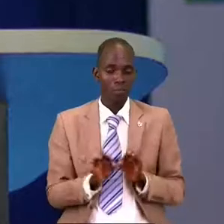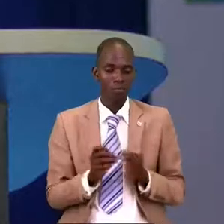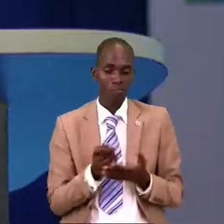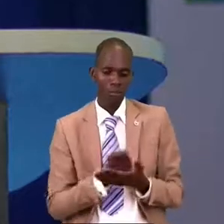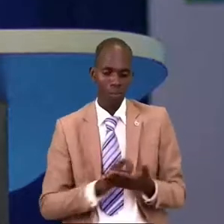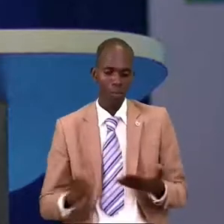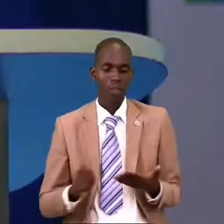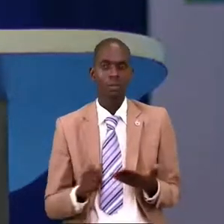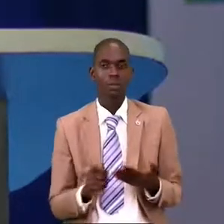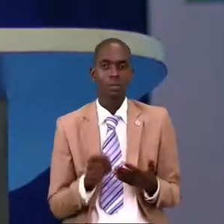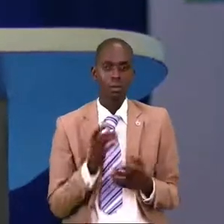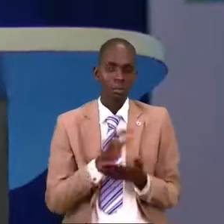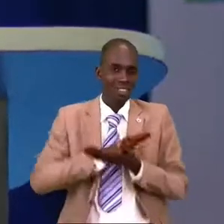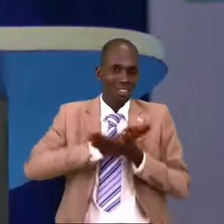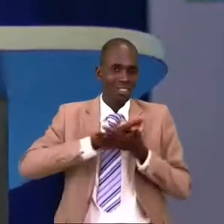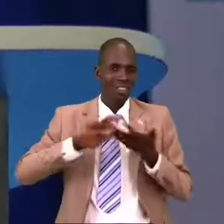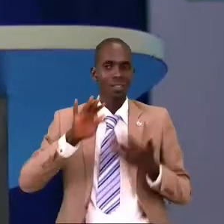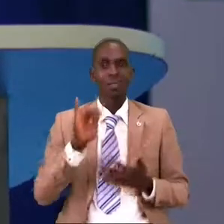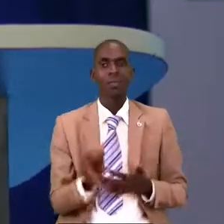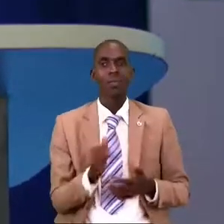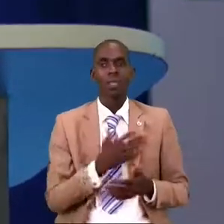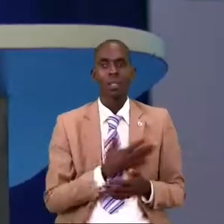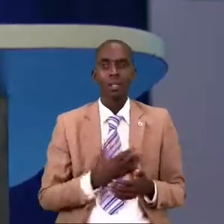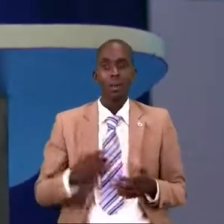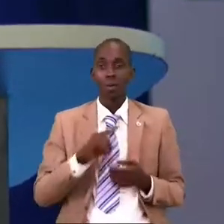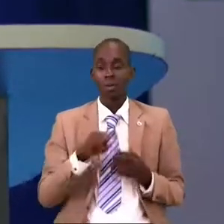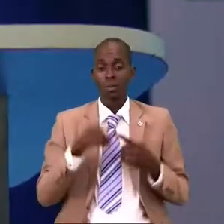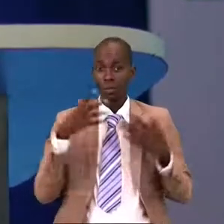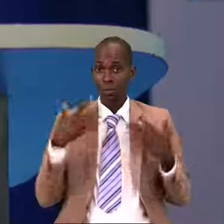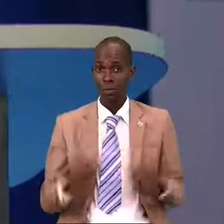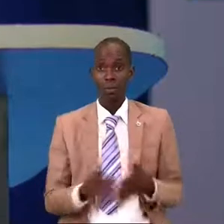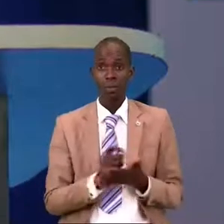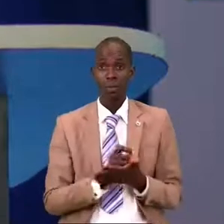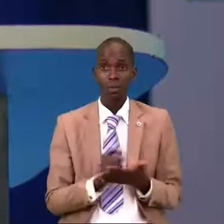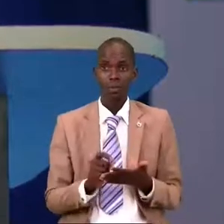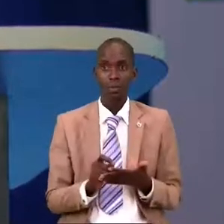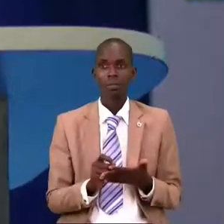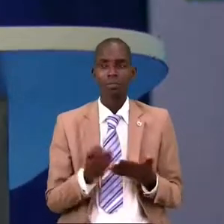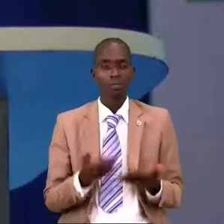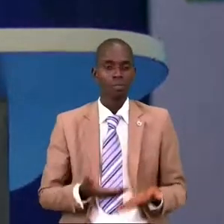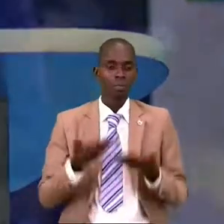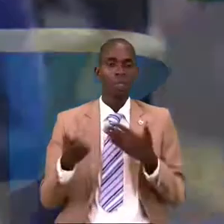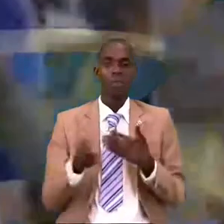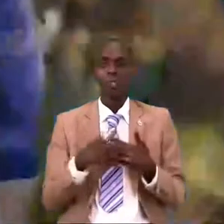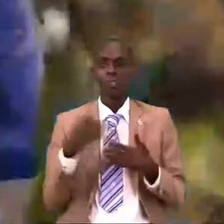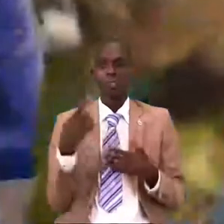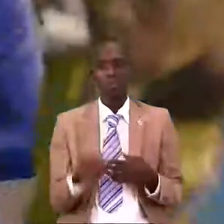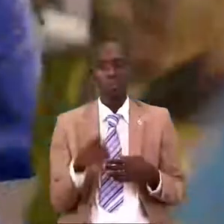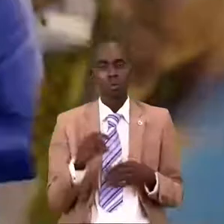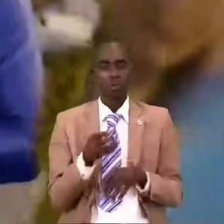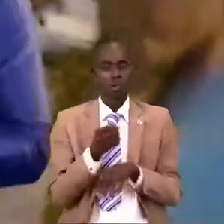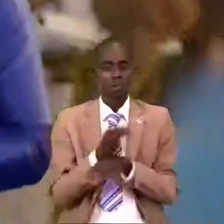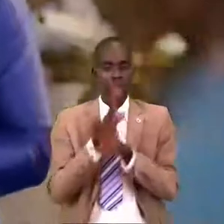occupons-nous de ceux-là qui ont donné leur vie au Seigneur rapidement pour nous permettre de les